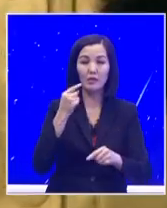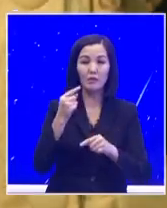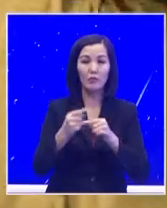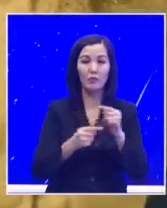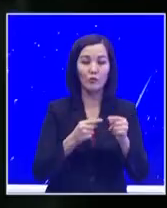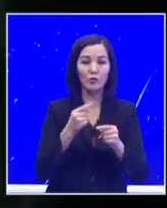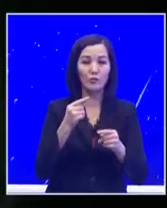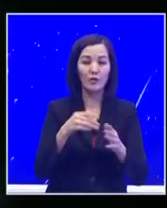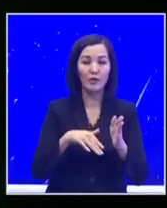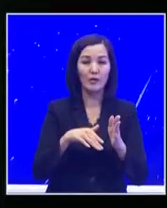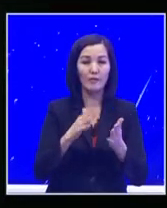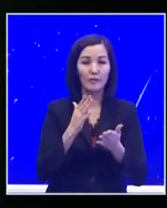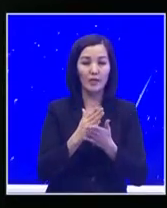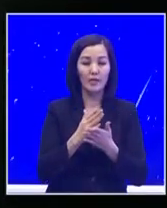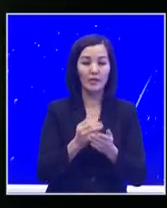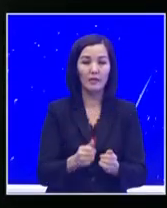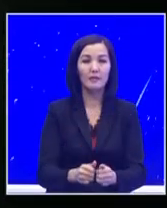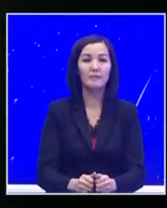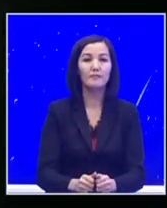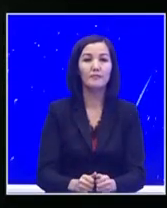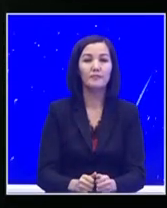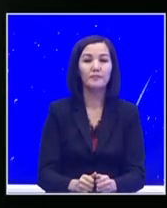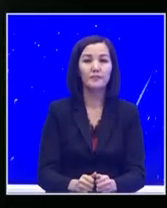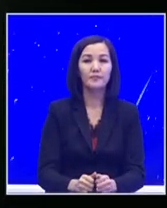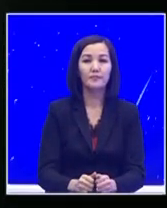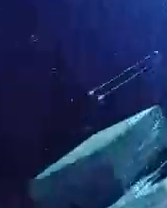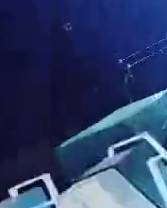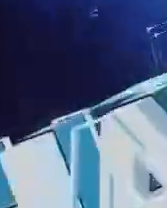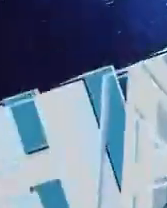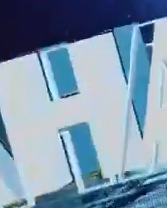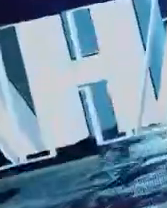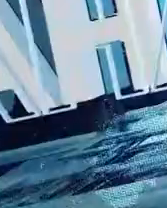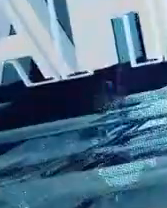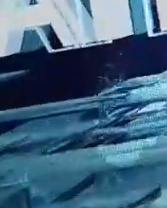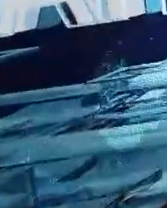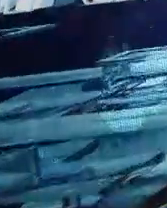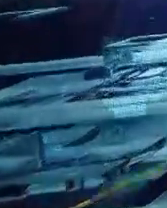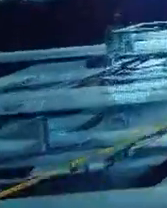келеді. Айзада Оразалы, Ерлан Азамбай, Жетісу телеарнасы.